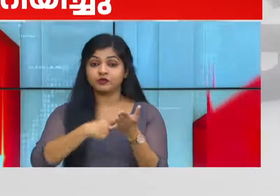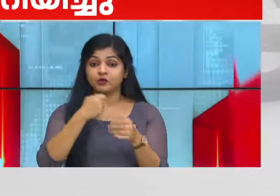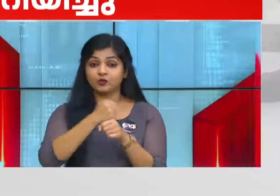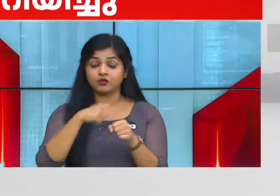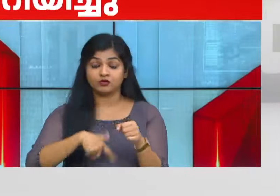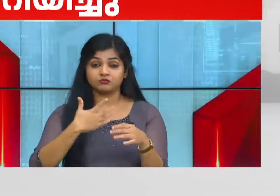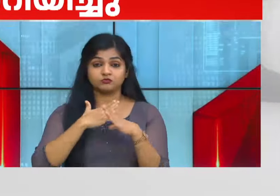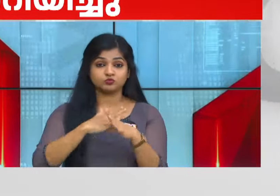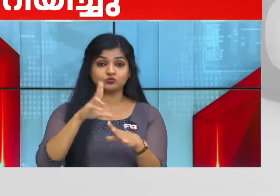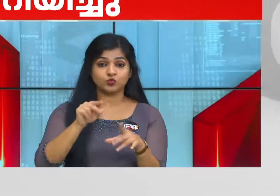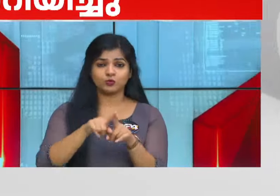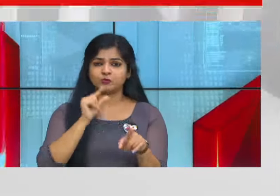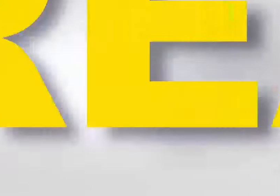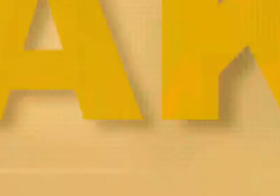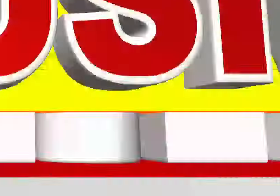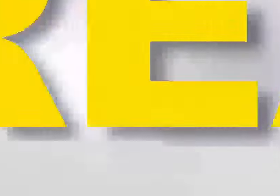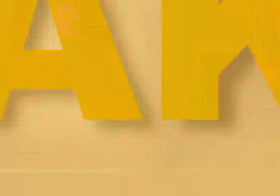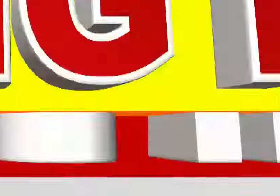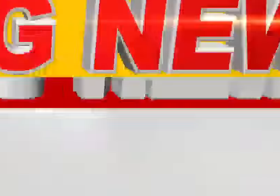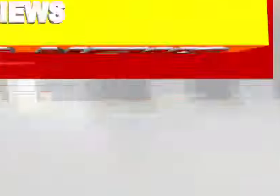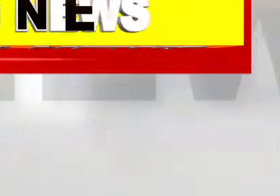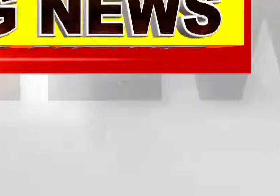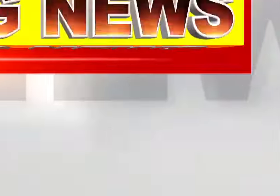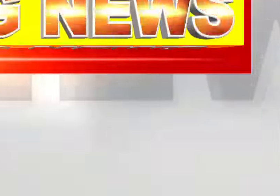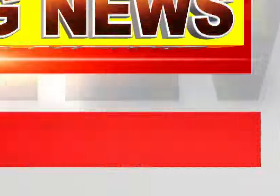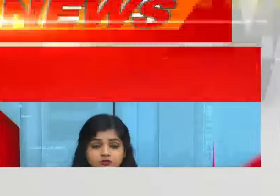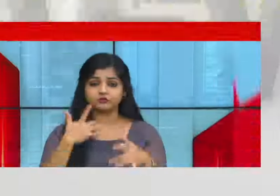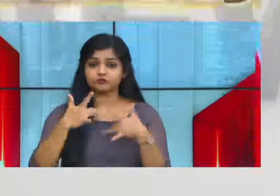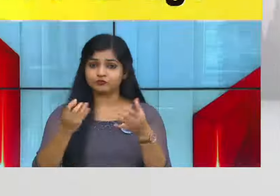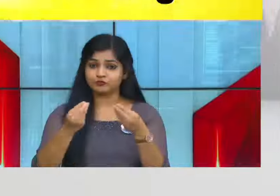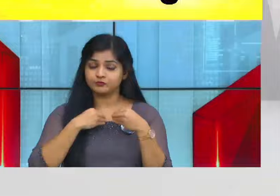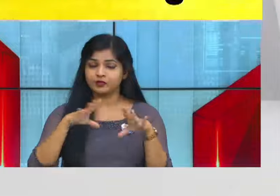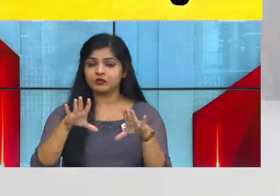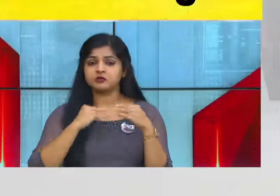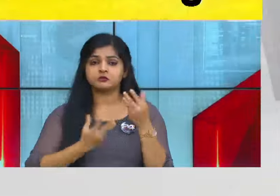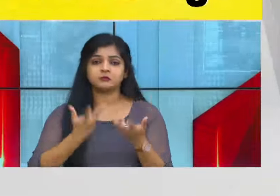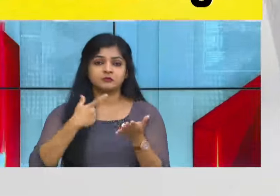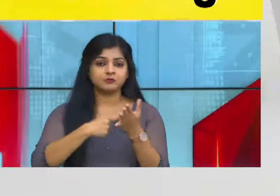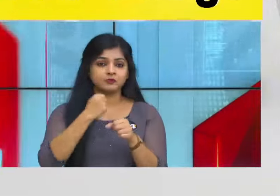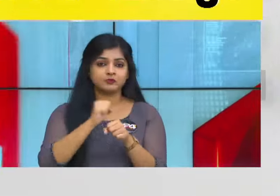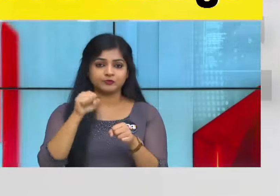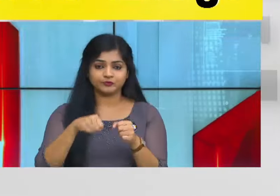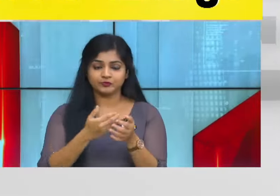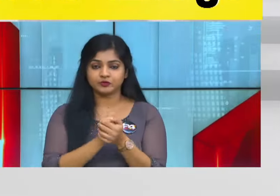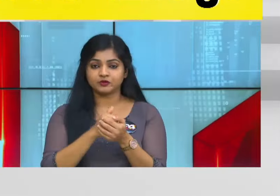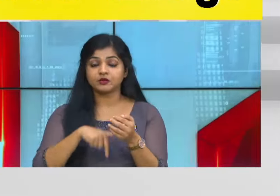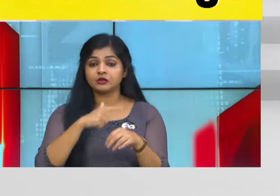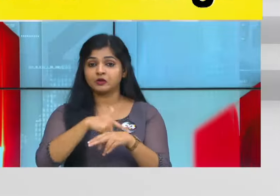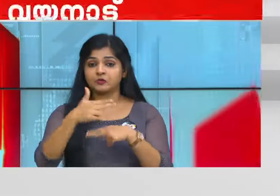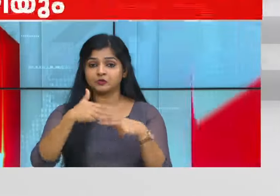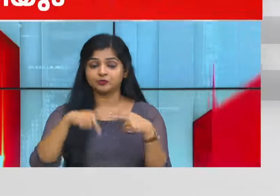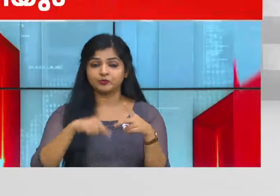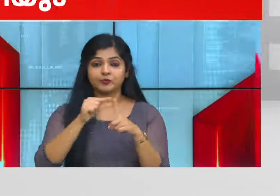എതിർപ്പൊന്നും തന്നെ പ്രകടിപ്പിച്ചില്ല. ഒരു സാഹചര്യത്തിൽ CWC വികാരം രാഹുൽ ഗാന്ധി ഉൾക്കൊള്ളാൻ തന്നെയാണ് ഇപ്പോൾ തീരുമാനിച്ചിരിക്കുന്നത്. ഇന്നിപ്പോൾ അല്പസമയത്തിനകം പാർലമെന്റിലെ സെൻട്രൽ